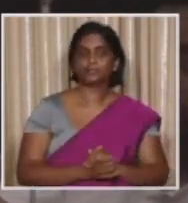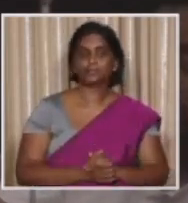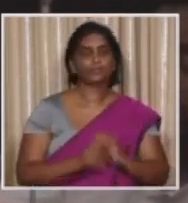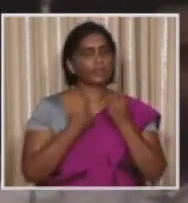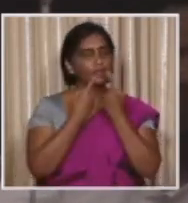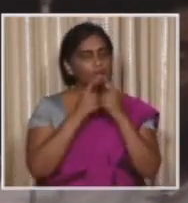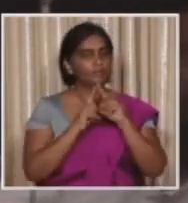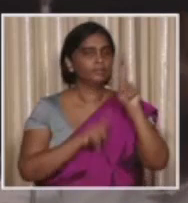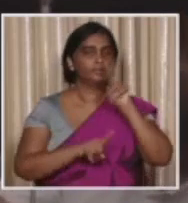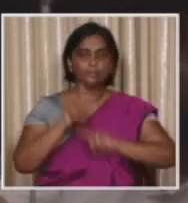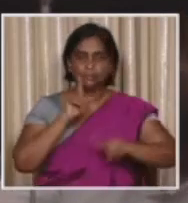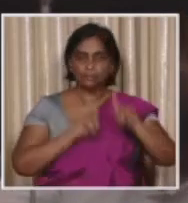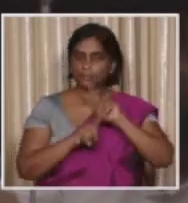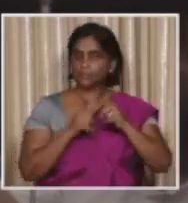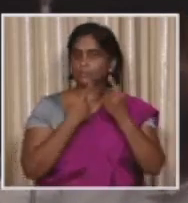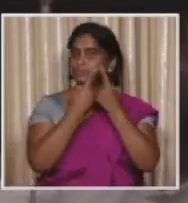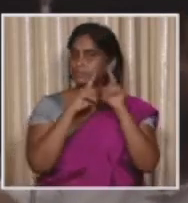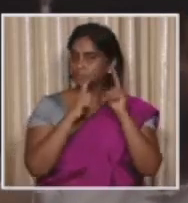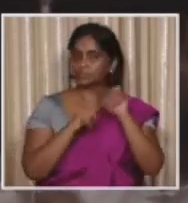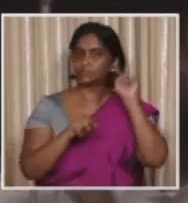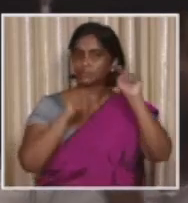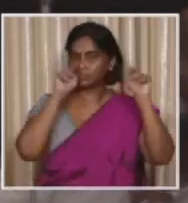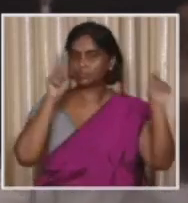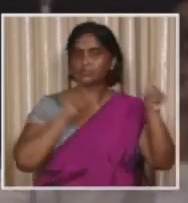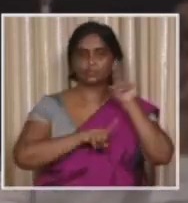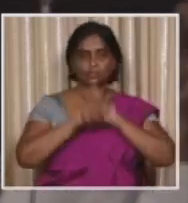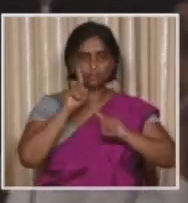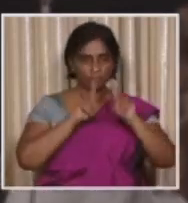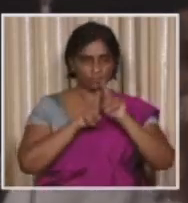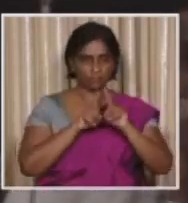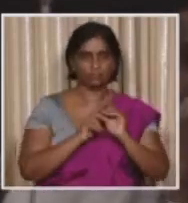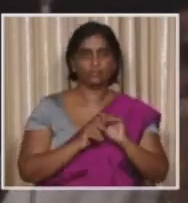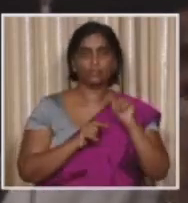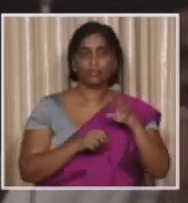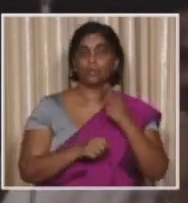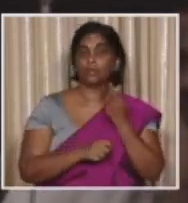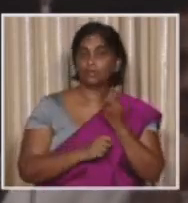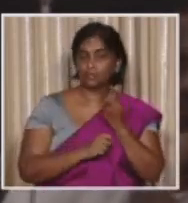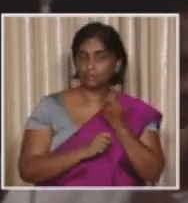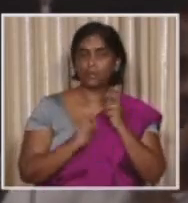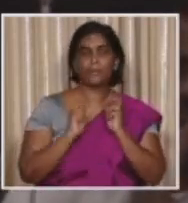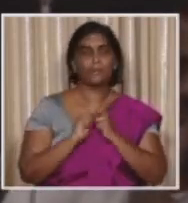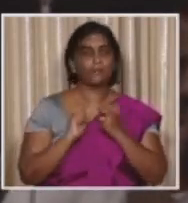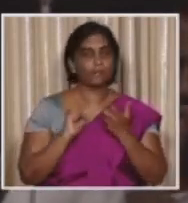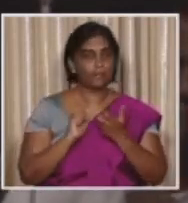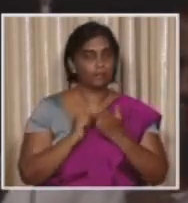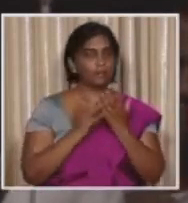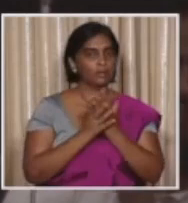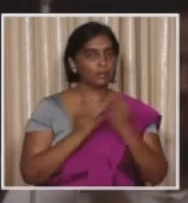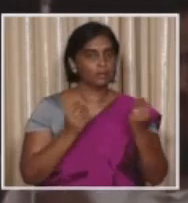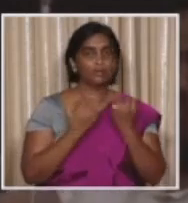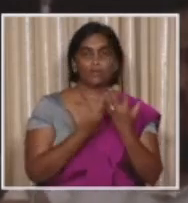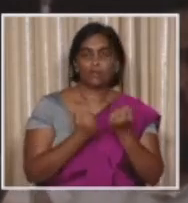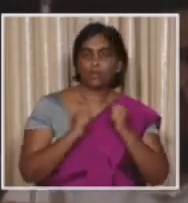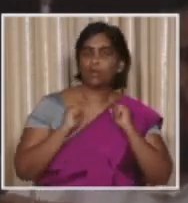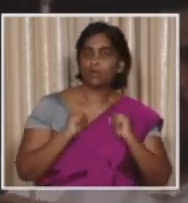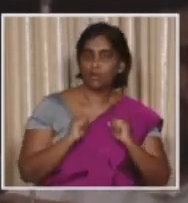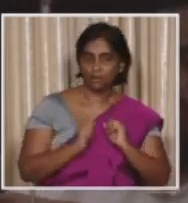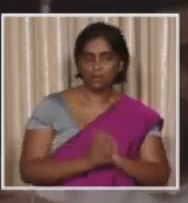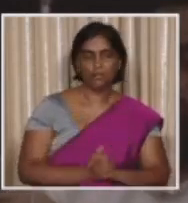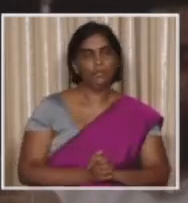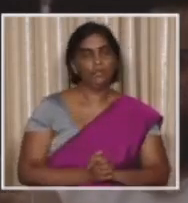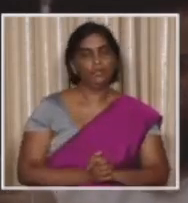විවිධ සාකච්ඡා විවිධ තැන්වල සිදු වුණා මේ ආර්ථික ගැටලුවට විසඳුම් ලබා ගන්න කොහොමද කියන එක